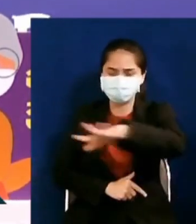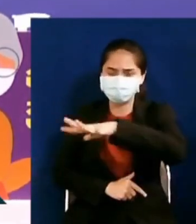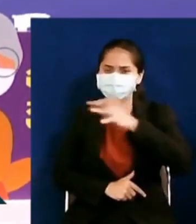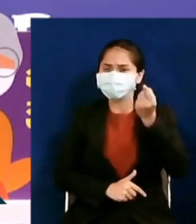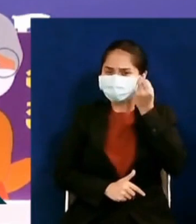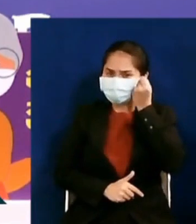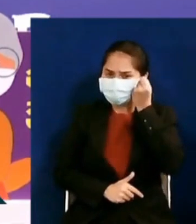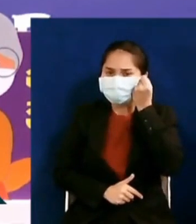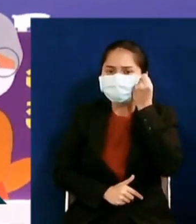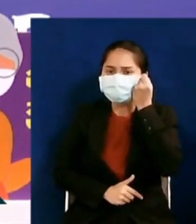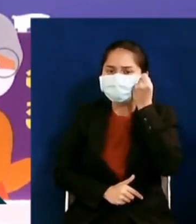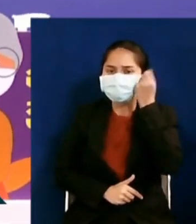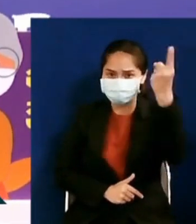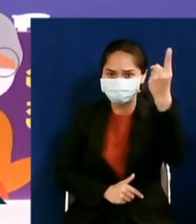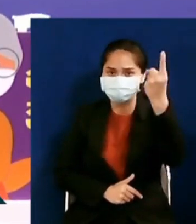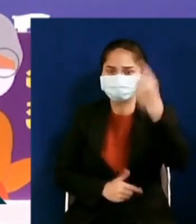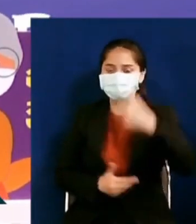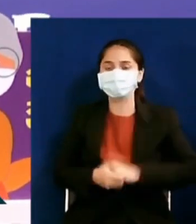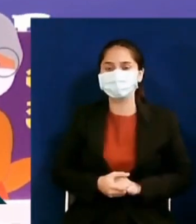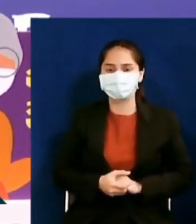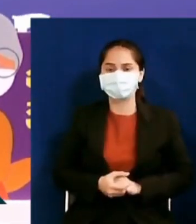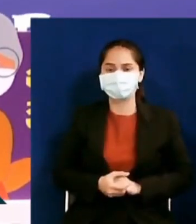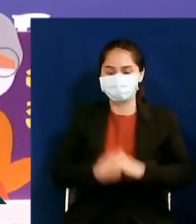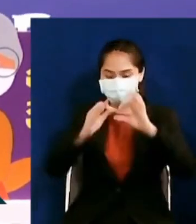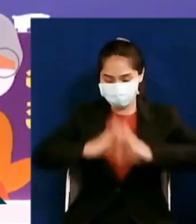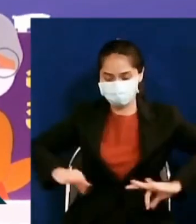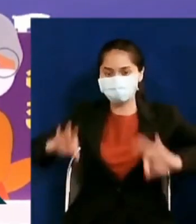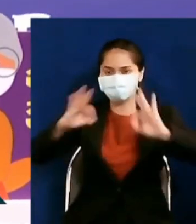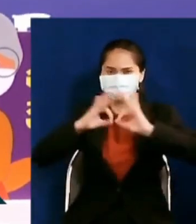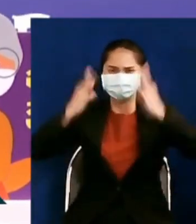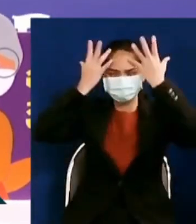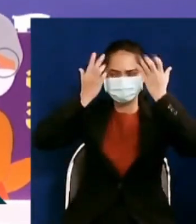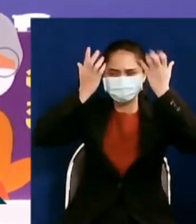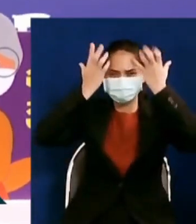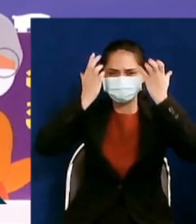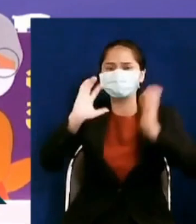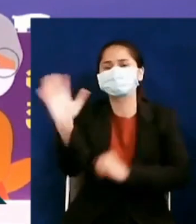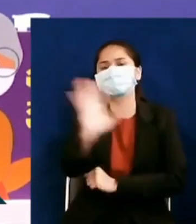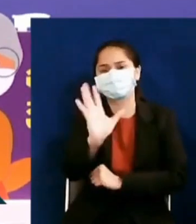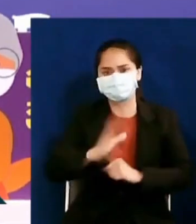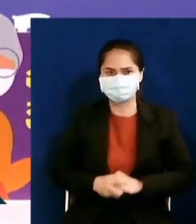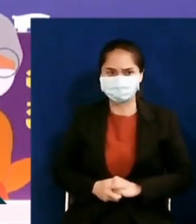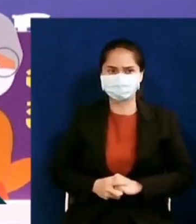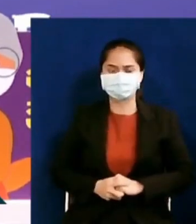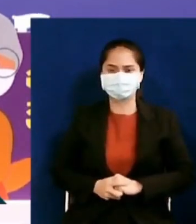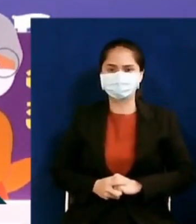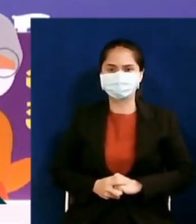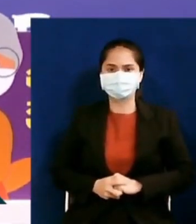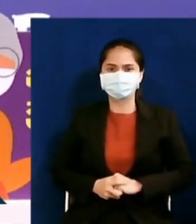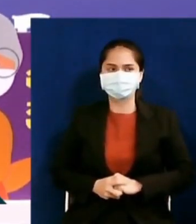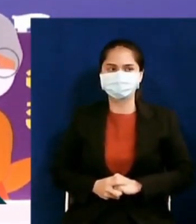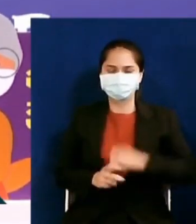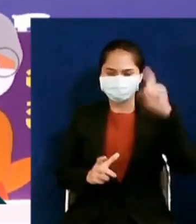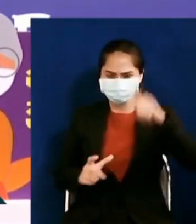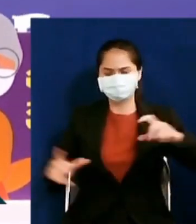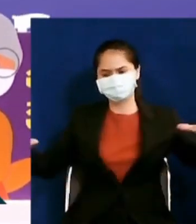1ยีนโอกาสหลุดรอดไปก็ต่ำมากแทบจะไม่มีนะคะซึ่งลักษณะของยีนบวก1ยีนยีน1บวกยีน1ลบ